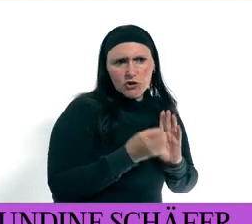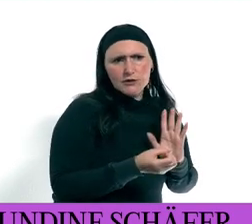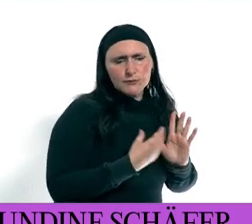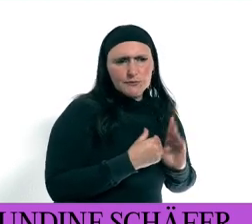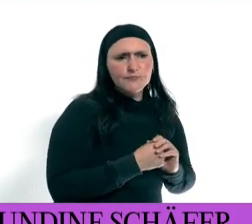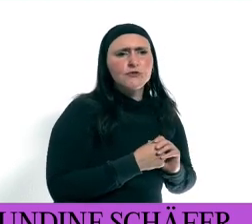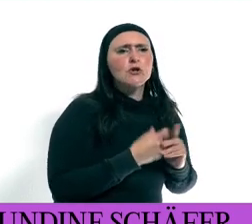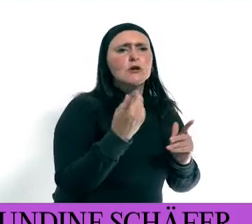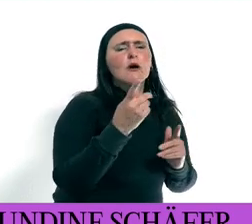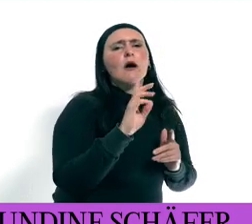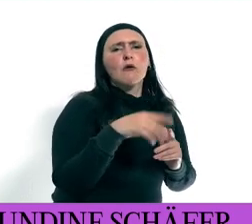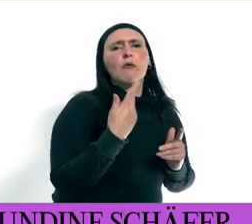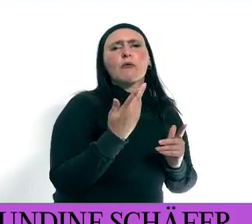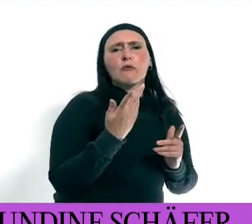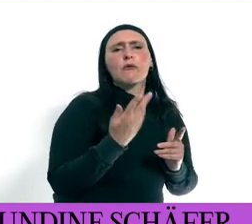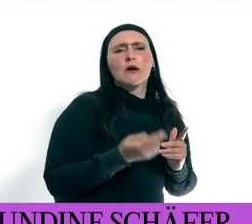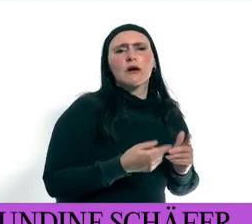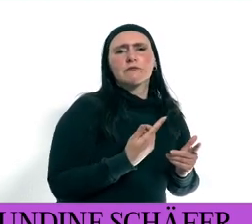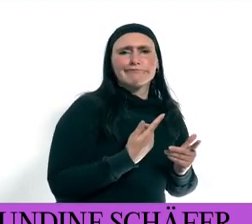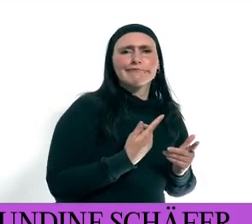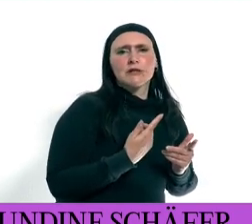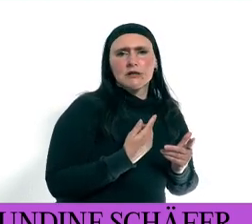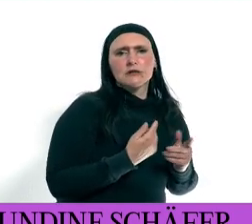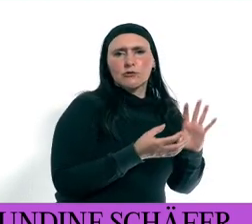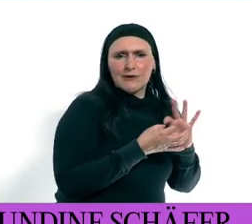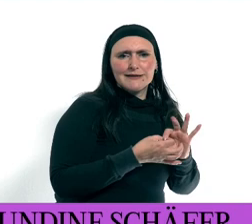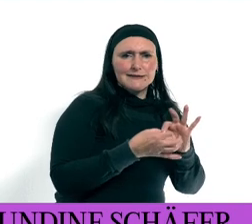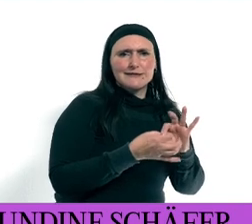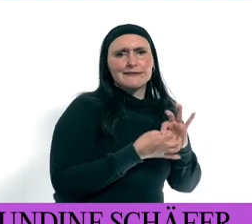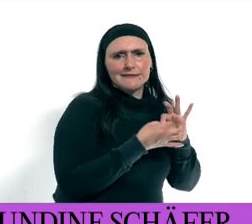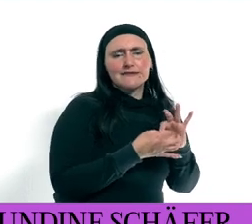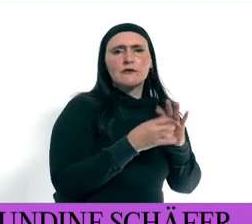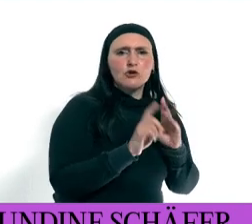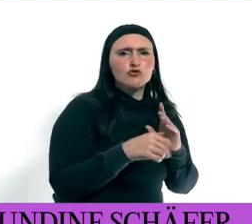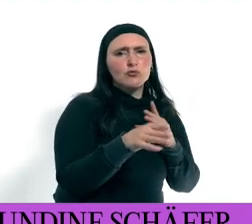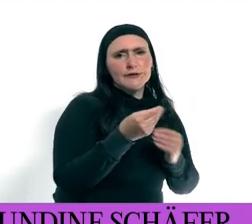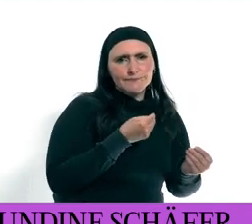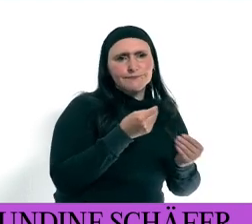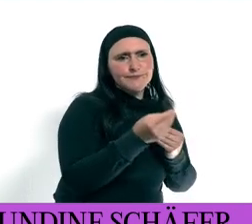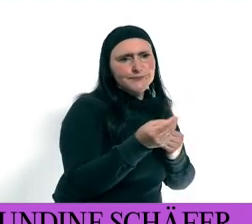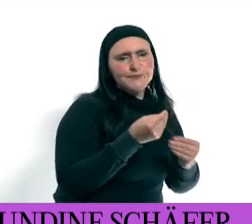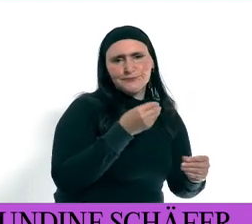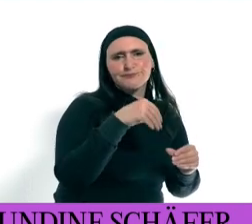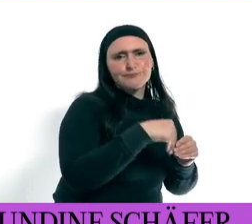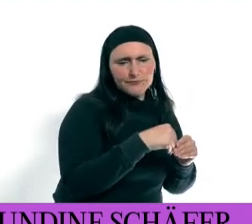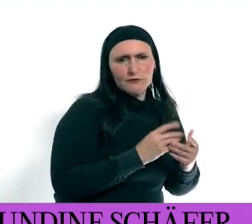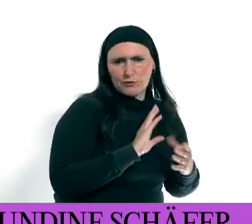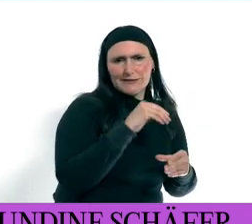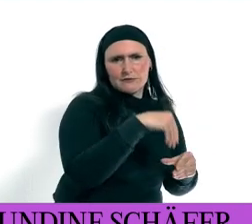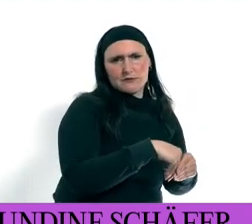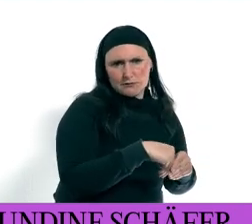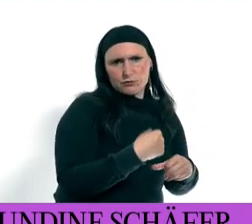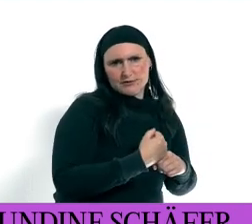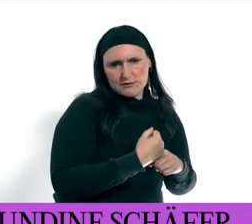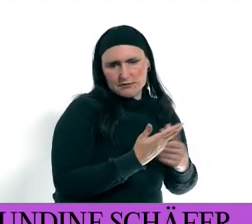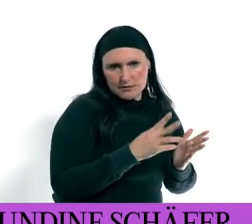Intellectual practice. Yeah. Engage with the intellectual practice. Asking all engagement, asking